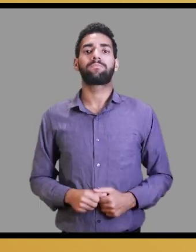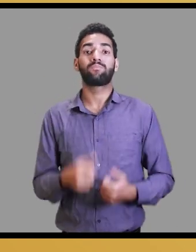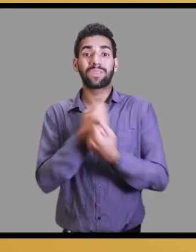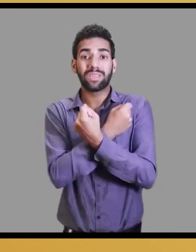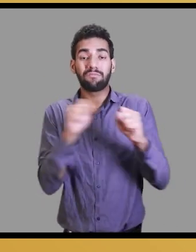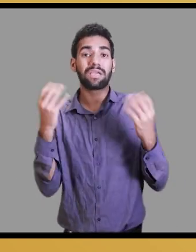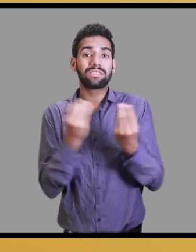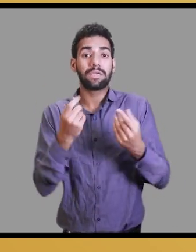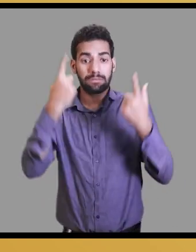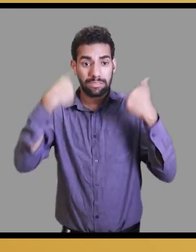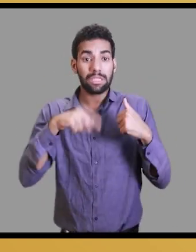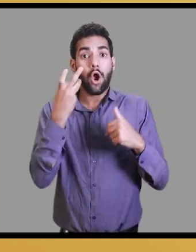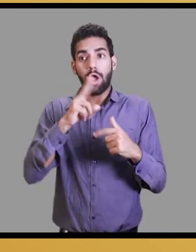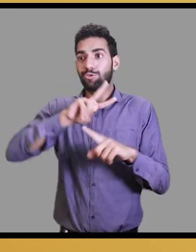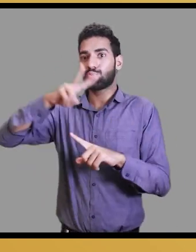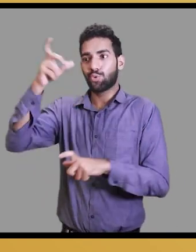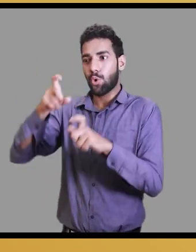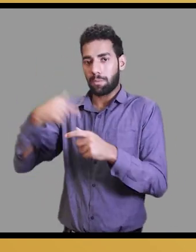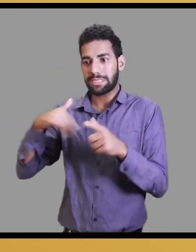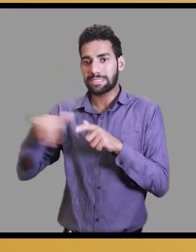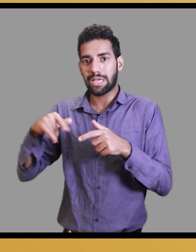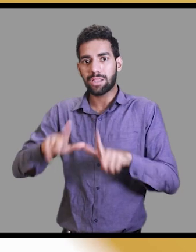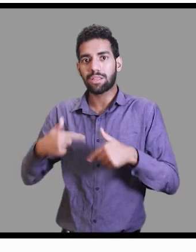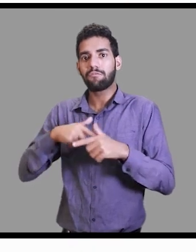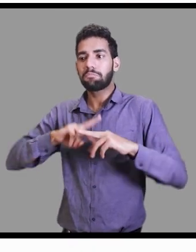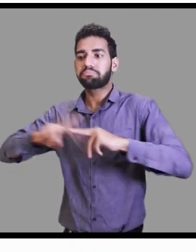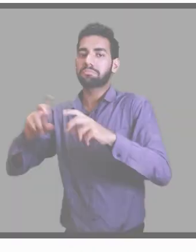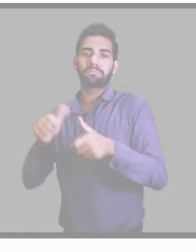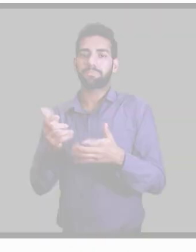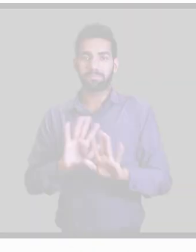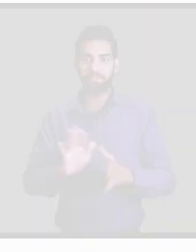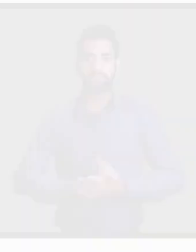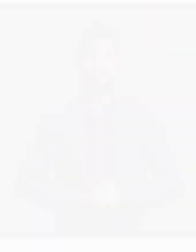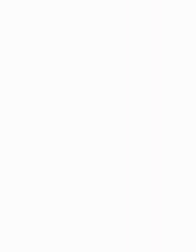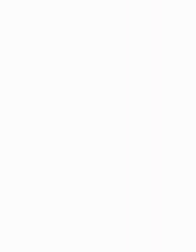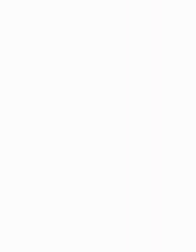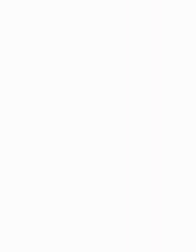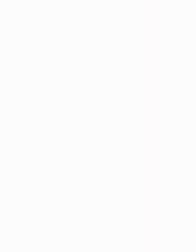جس سے نہ صرف وہ صحیح ہو جاتے ہیں بلکہ ان کے آس پاس رہنے والے لوگوں کو بھی ٹی بی نہیں پھیلتی۔